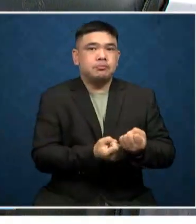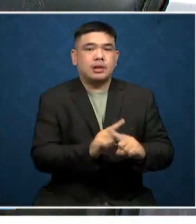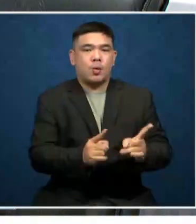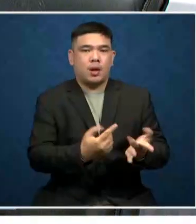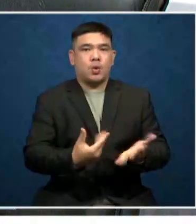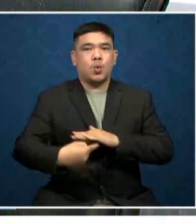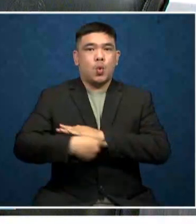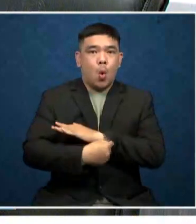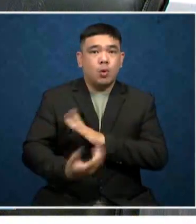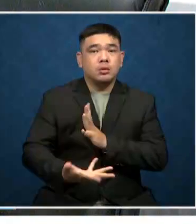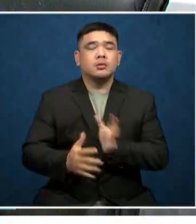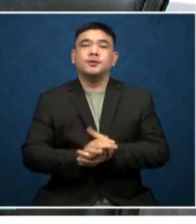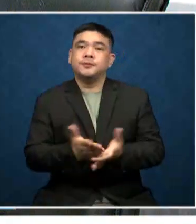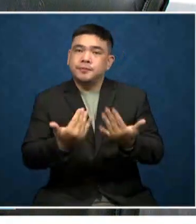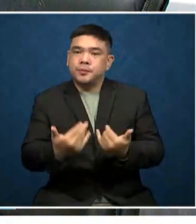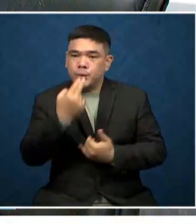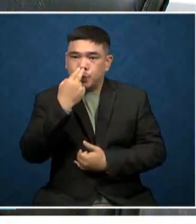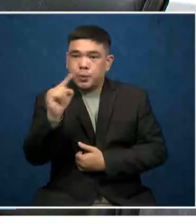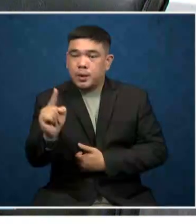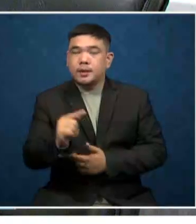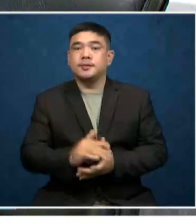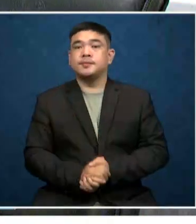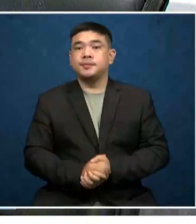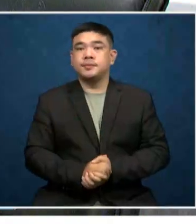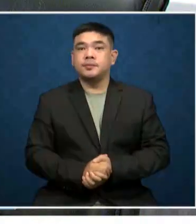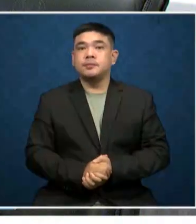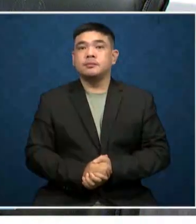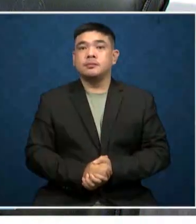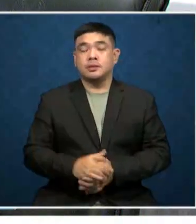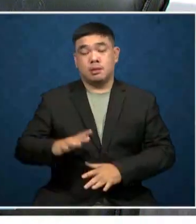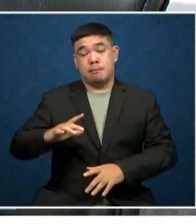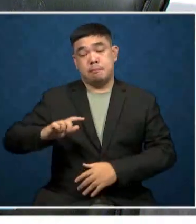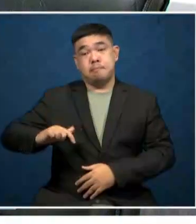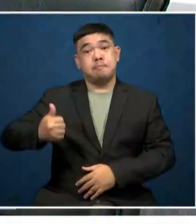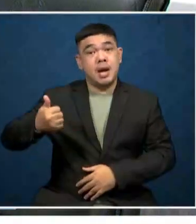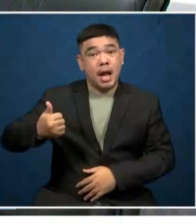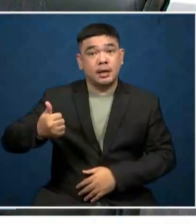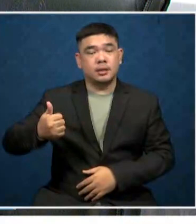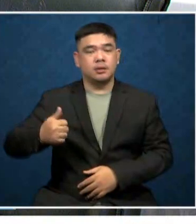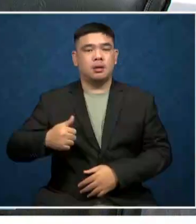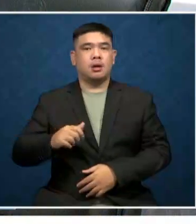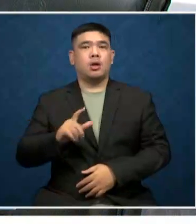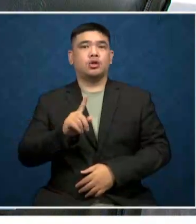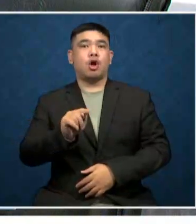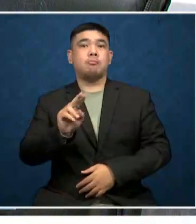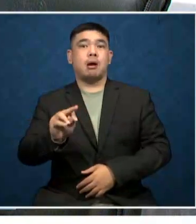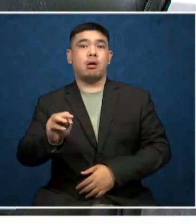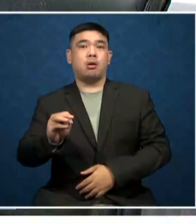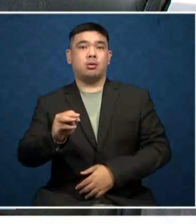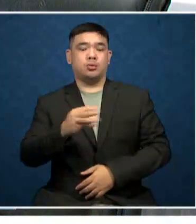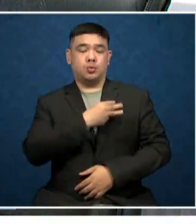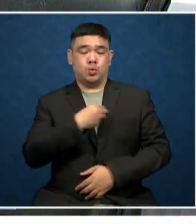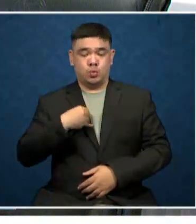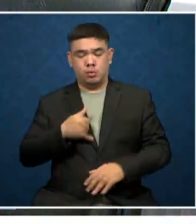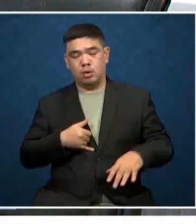อย่างหนึ่งแล้วก็ในการเอ่อเข้าเมืองตรวจคนเข้าเมืองก็ไม่เห็นจะมีความเสี่ยงสูง